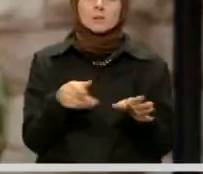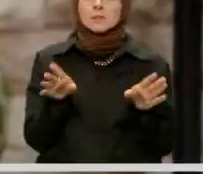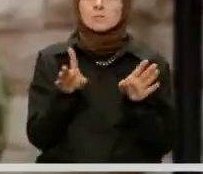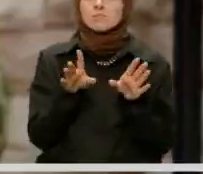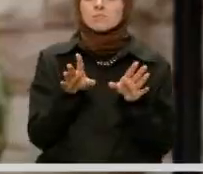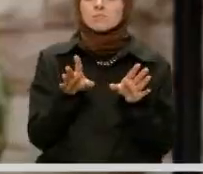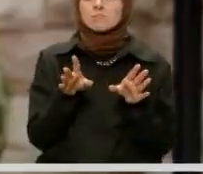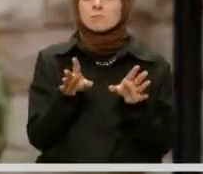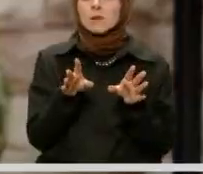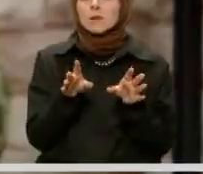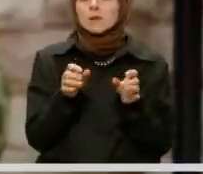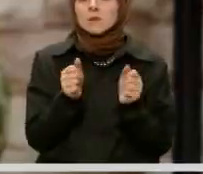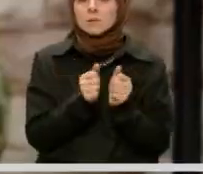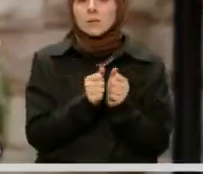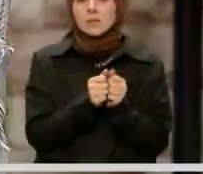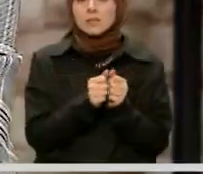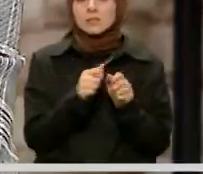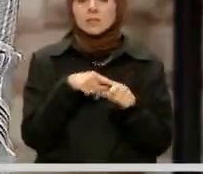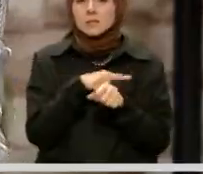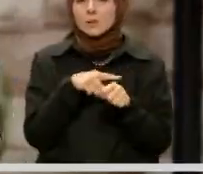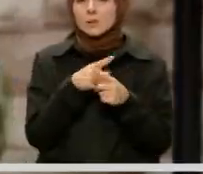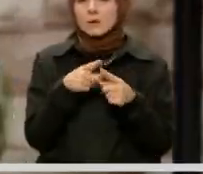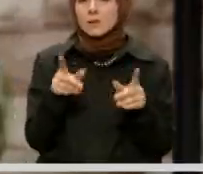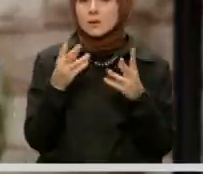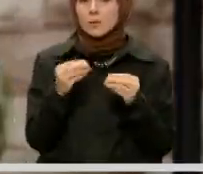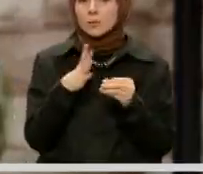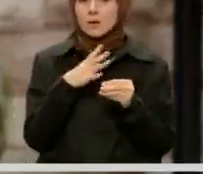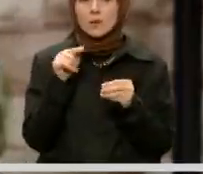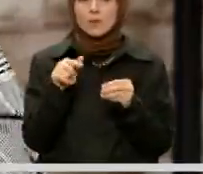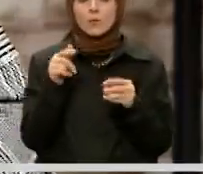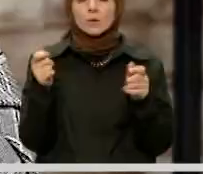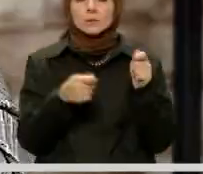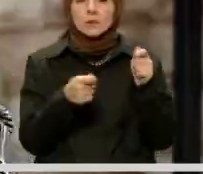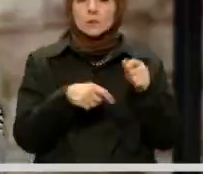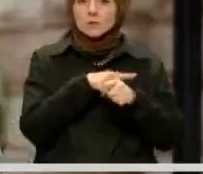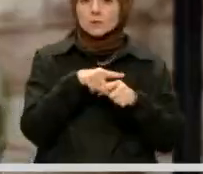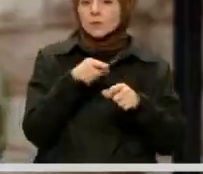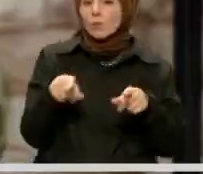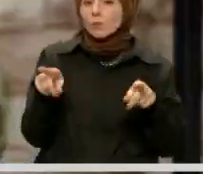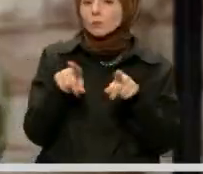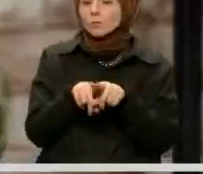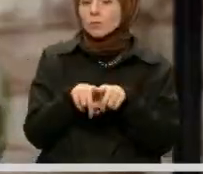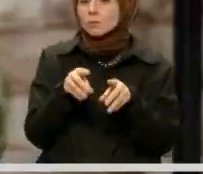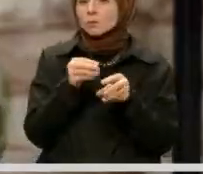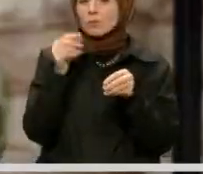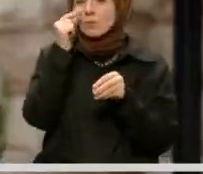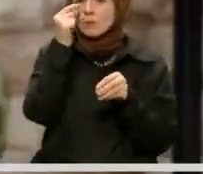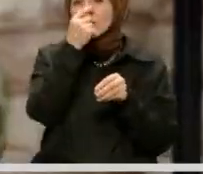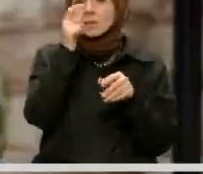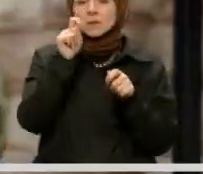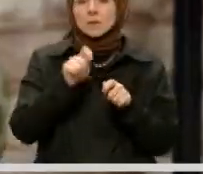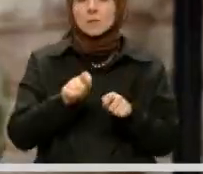nadirdir. İşte iftar anları, işte sahur anları o bütünleşmenin çok kolaylıkla yapılabildiği anlar olduğu